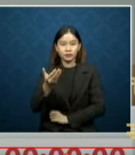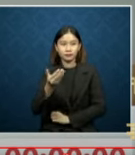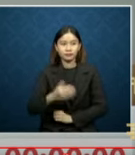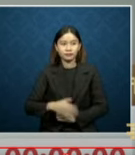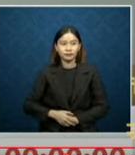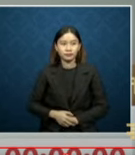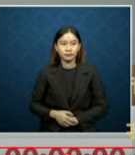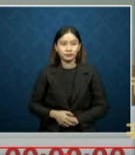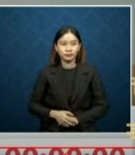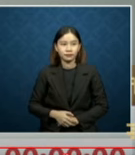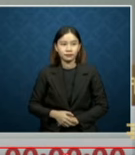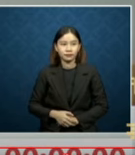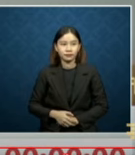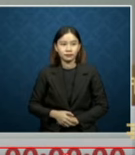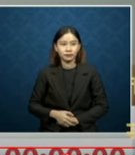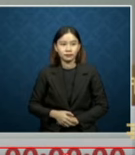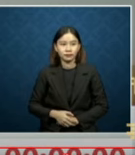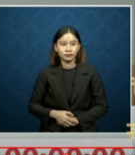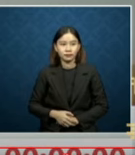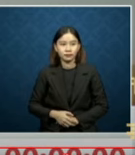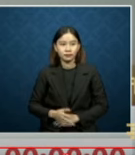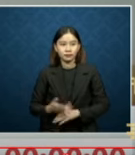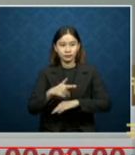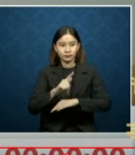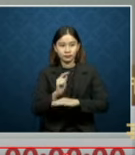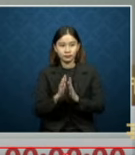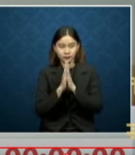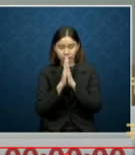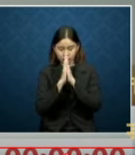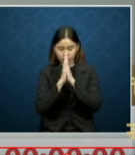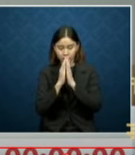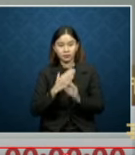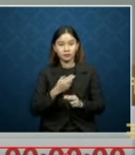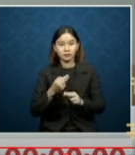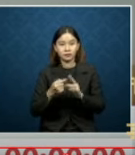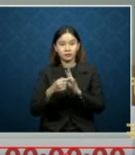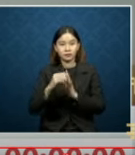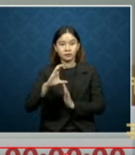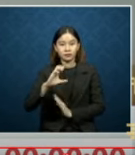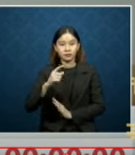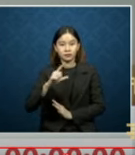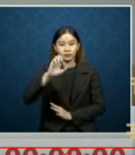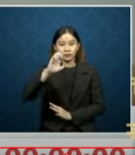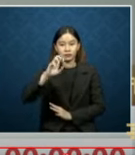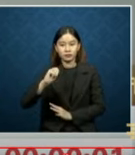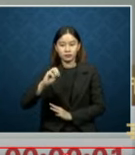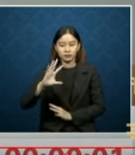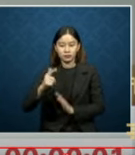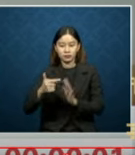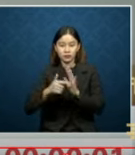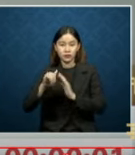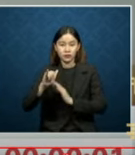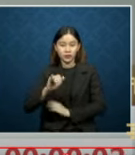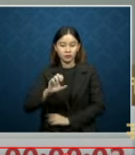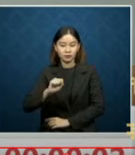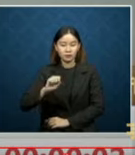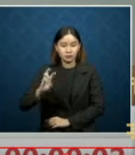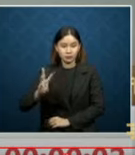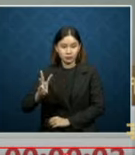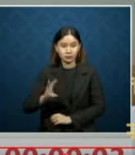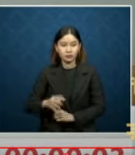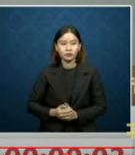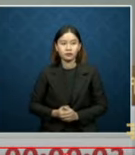ครับ ขอเชิญท่าน ครับเรียนท่านประธานวุฒิสภาที่เคารพครับผมเฉลิมชัยเฟื่องคอนสมาชิกวุฒิสภ